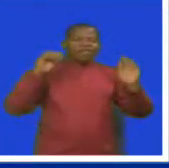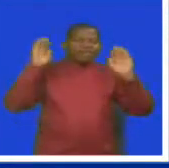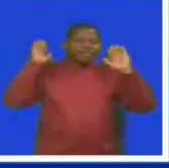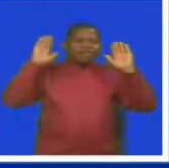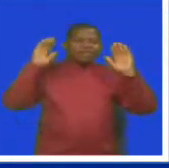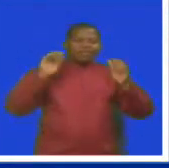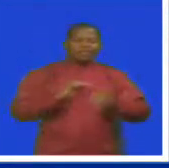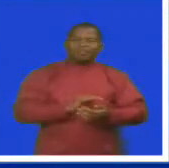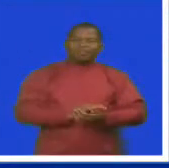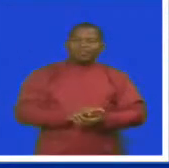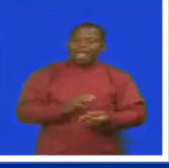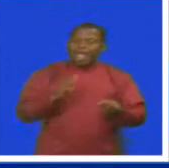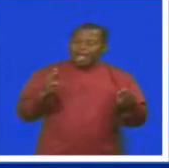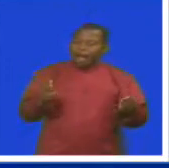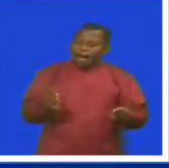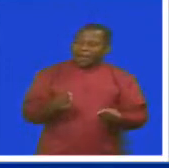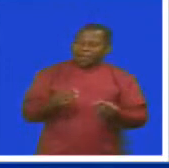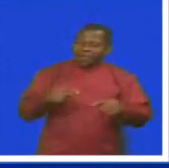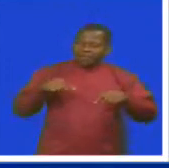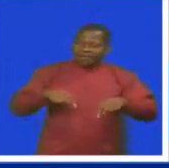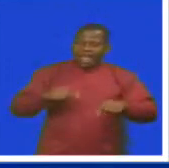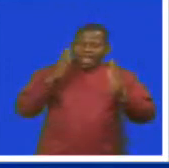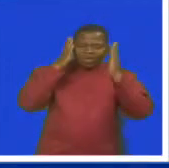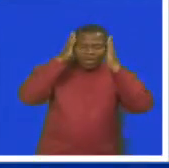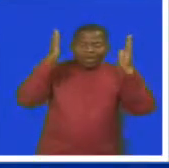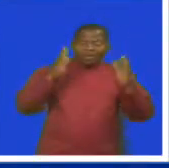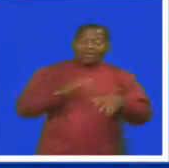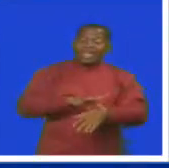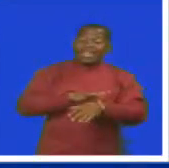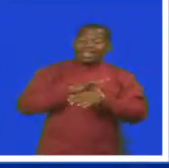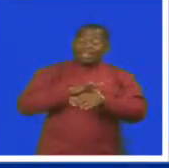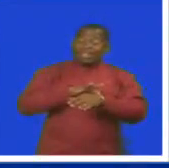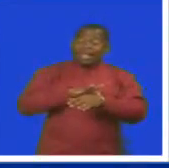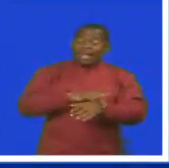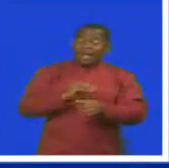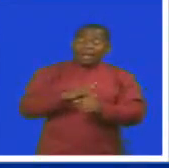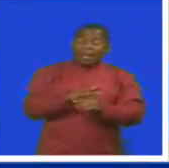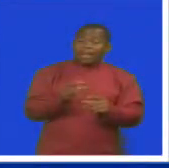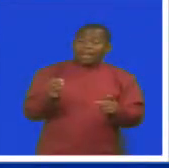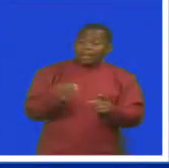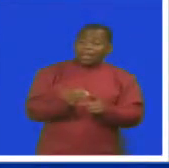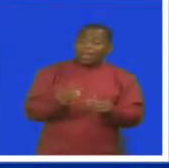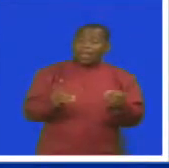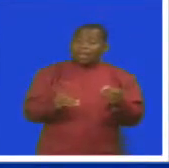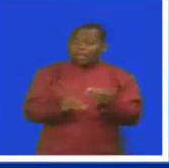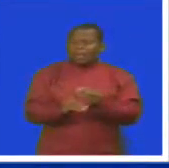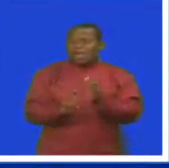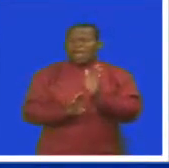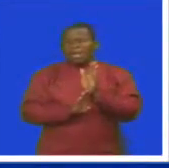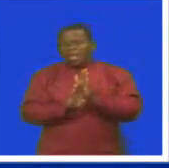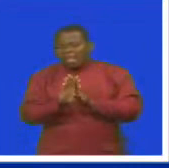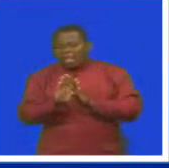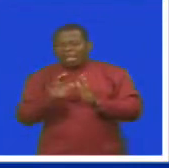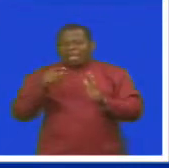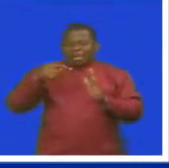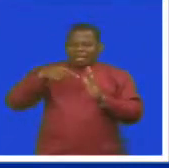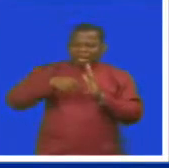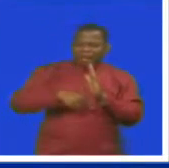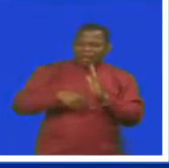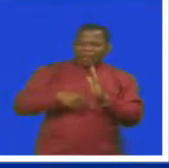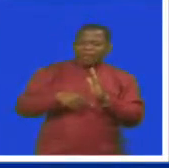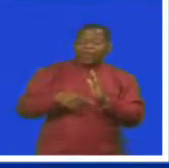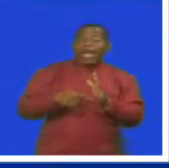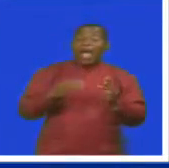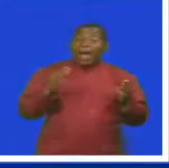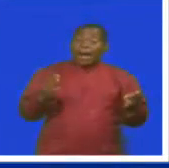ni COVID-19 kule, ahle aba mangane, ahle fuza apinza akule, sabu ni midlalo kaluva, pasi bayi misi midlalo ya bole mkulu nina ya ulo mkutla. Mka masipa amba,